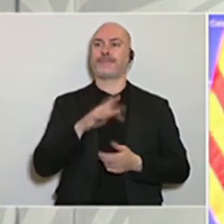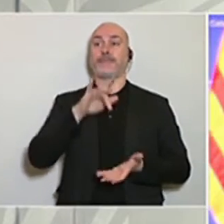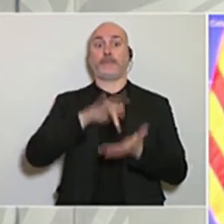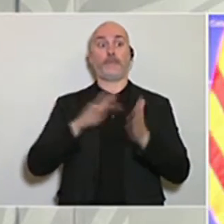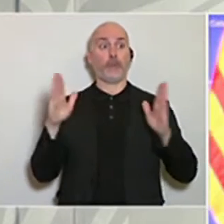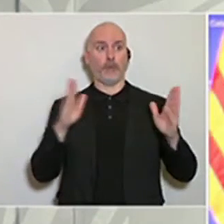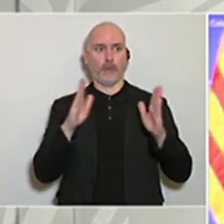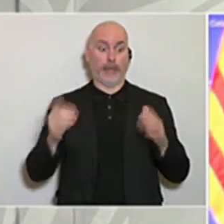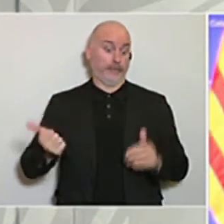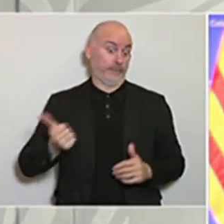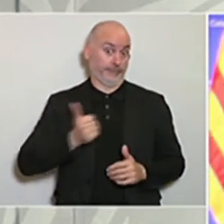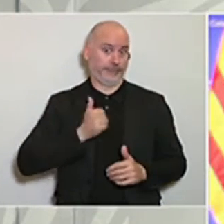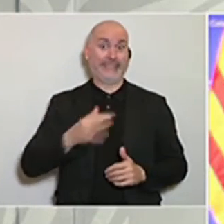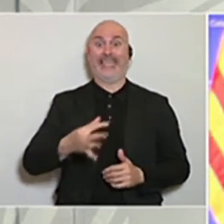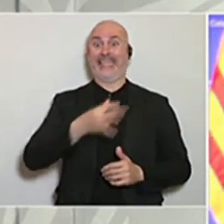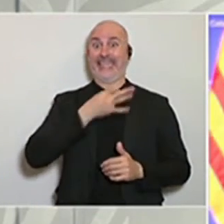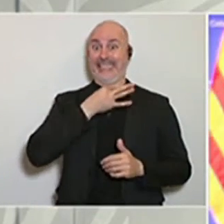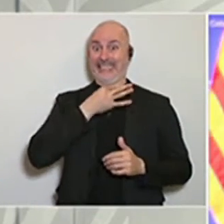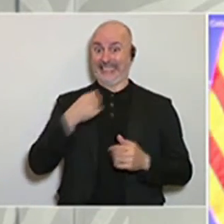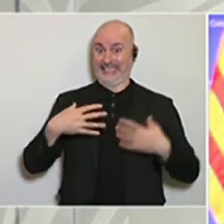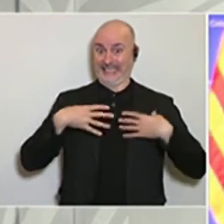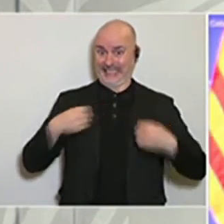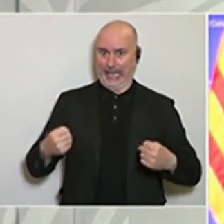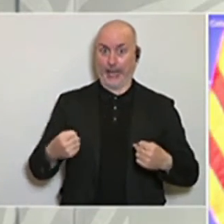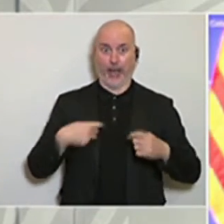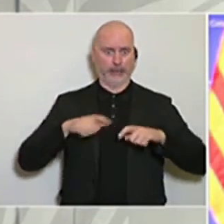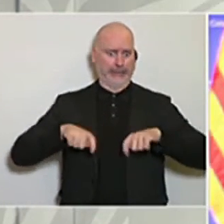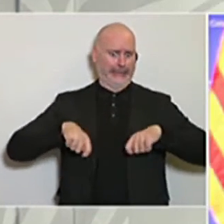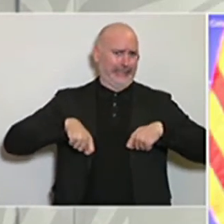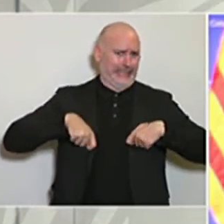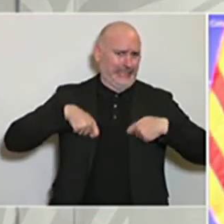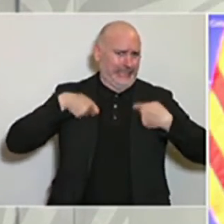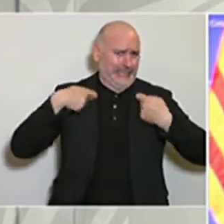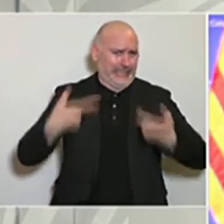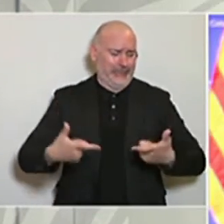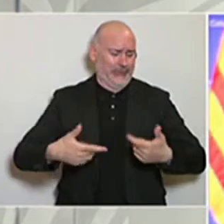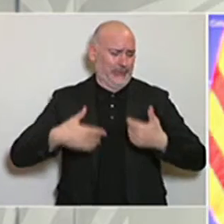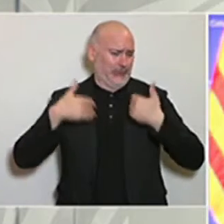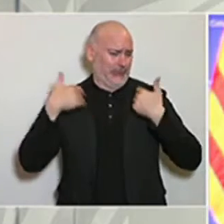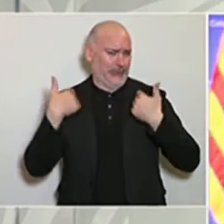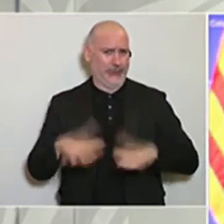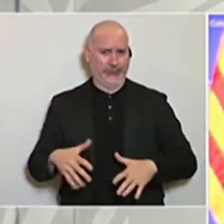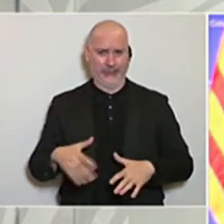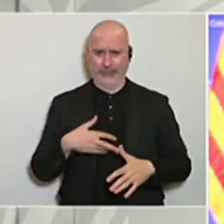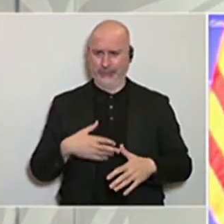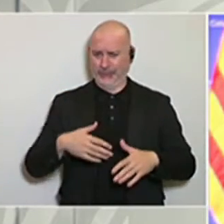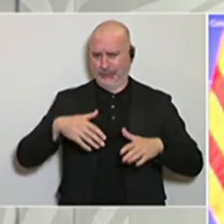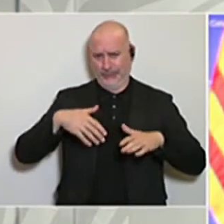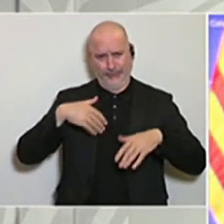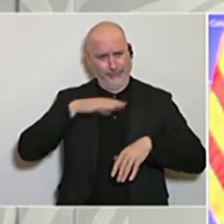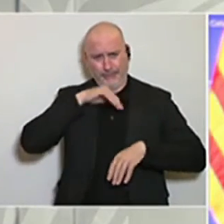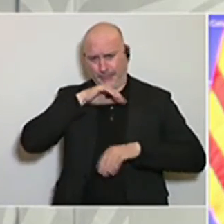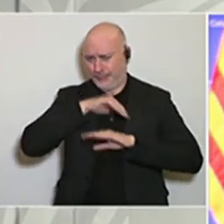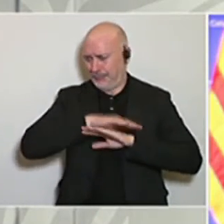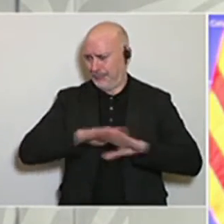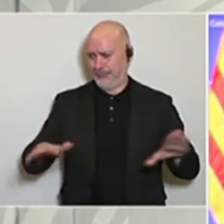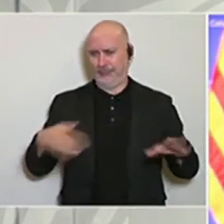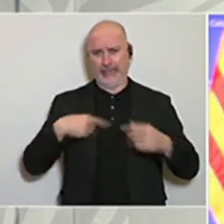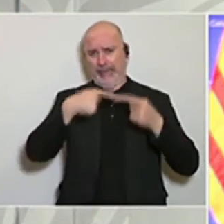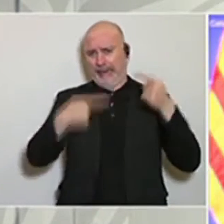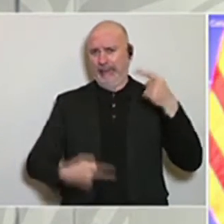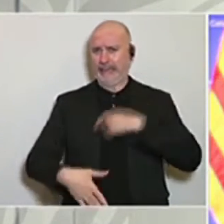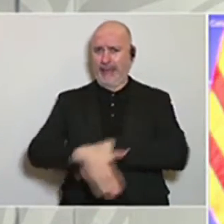front a aquesta crisi sanitària que ha generat una despesa enorme a la resta d'administracions i també aquesta